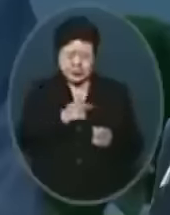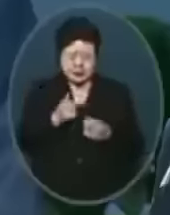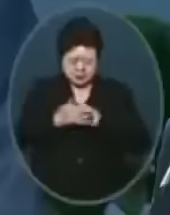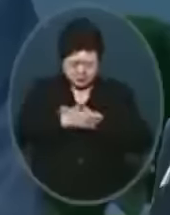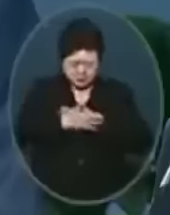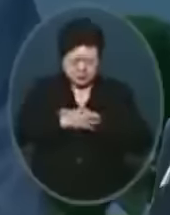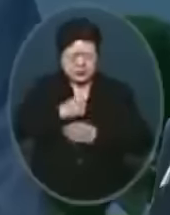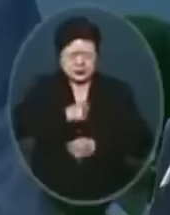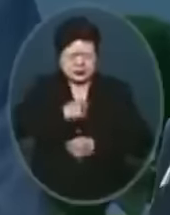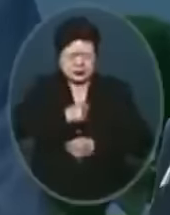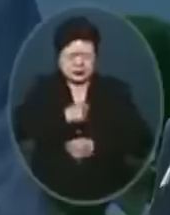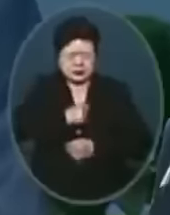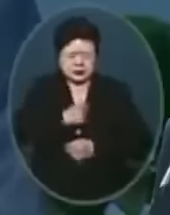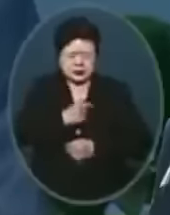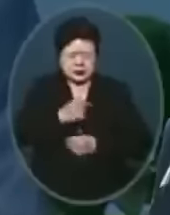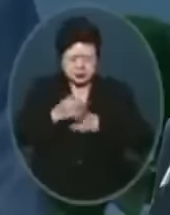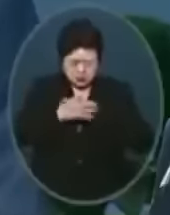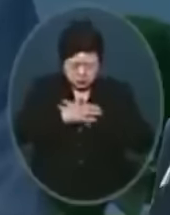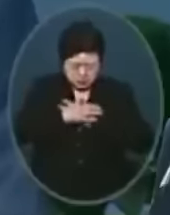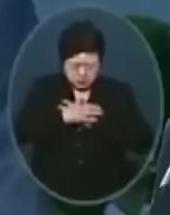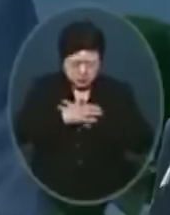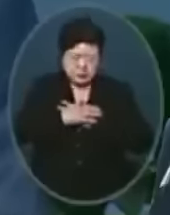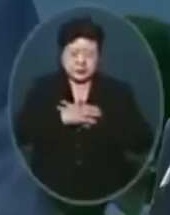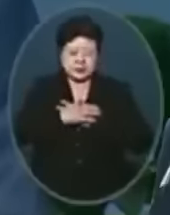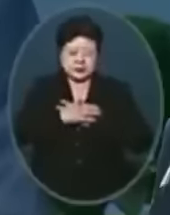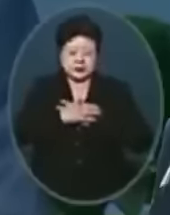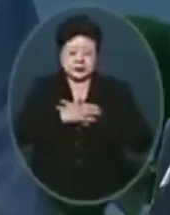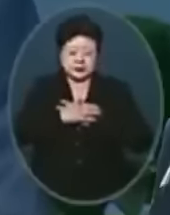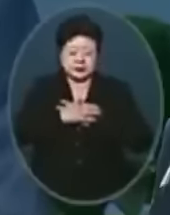가슴이 답답하지 않아요. 가슴에 손을 얹으십시오.